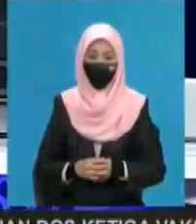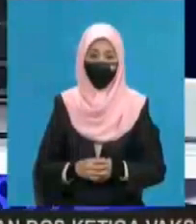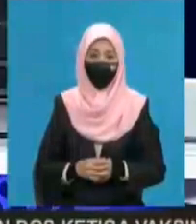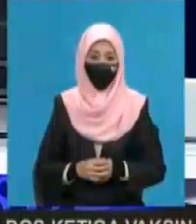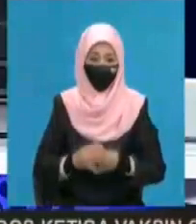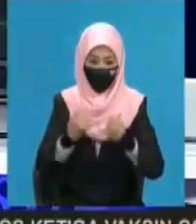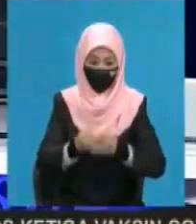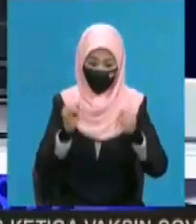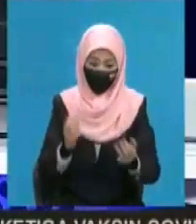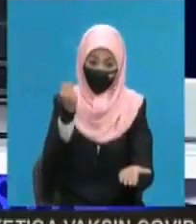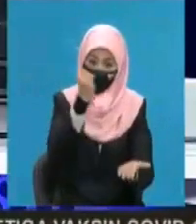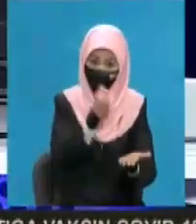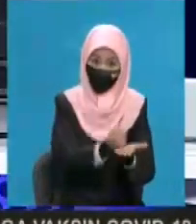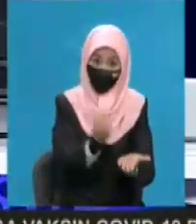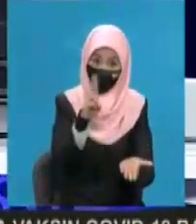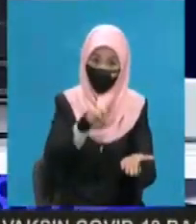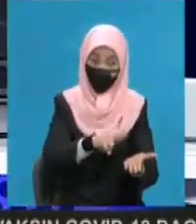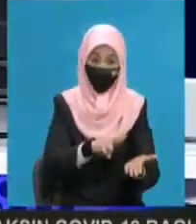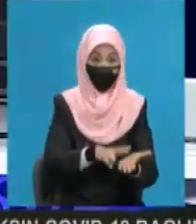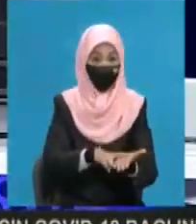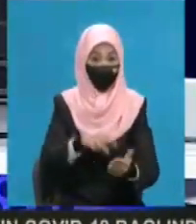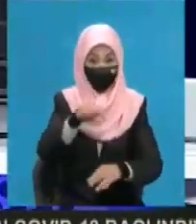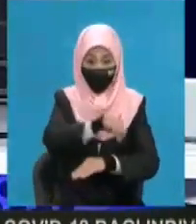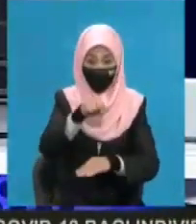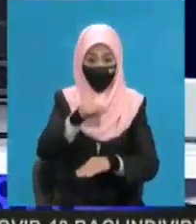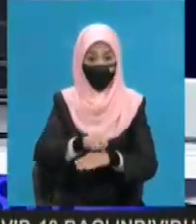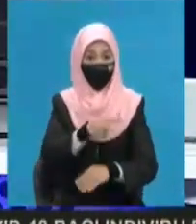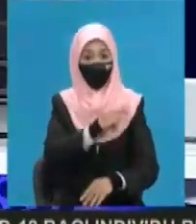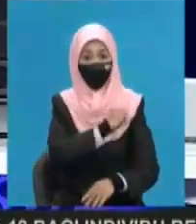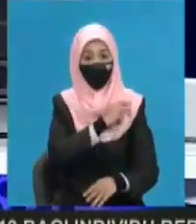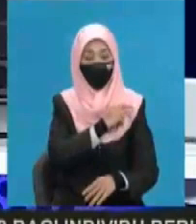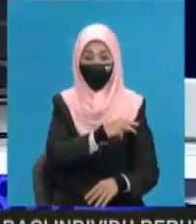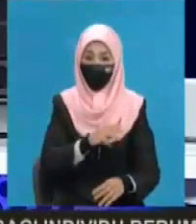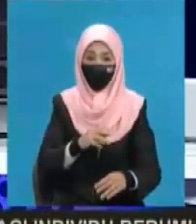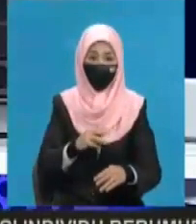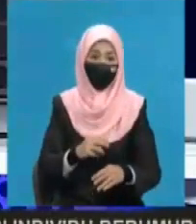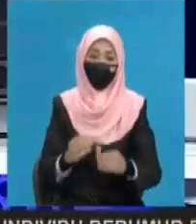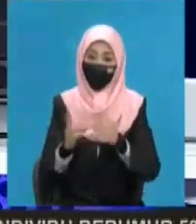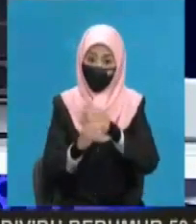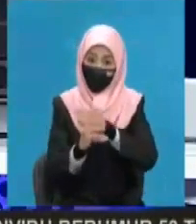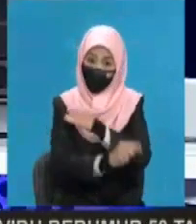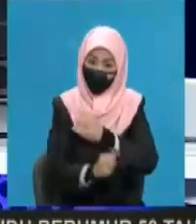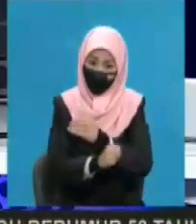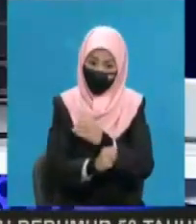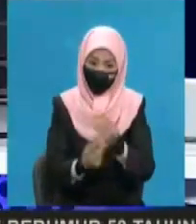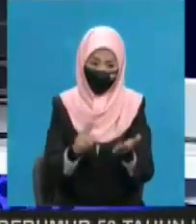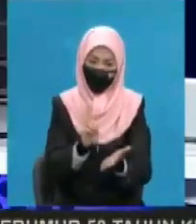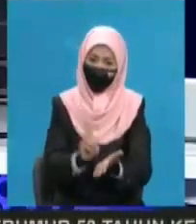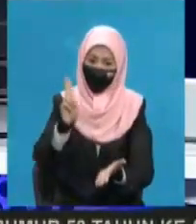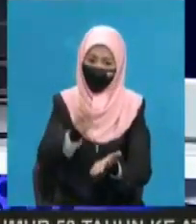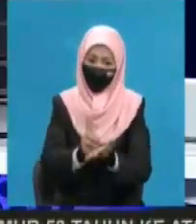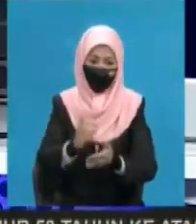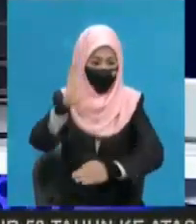Hai jabatan imigresen dalam pendaftaran kebangsaan Kementrian hal-ihwal Dalam Negeri telah mengemas kini operasi country